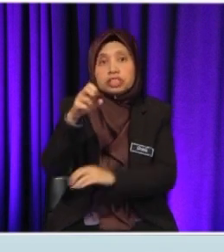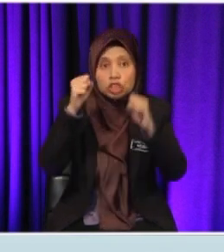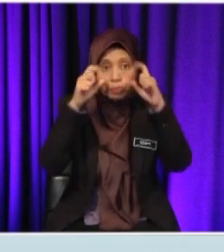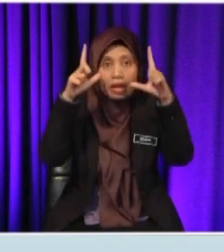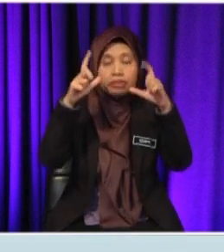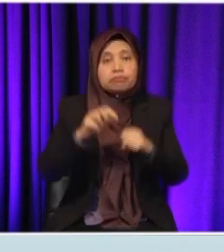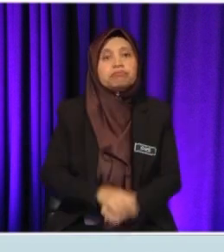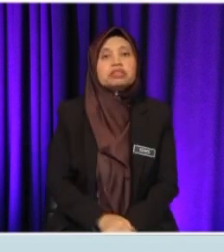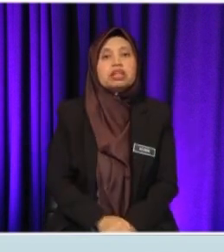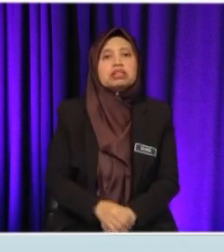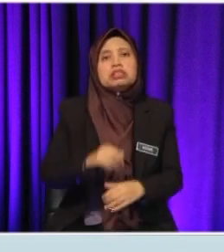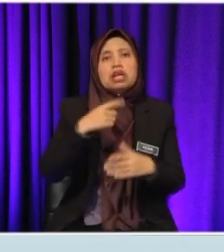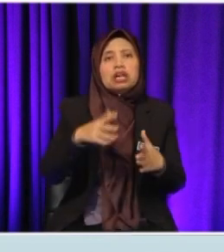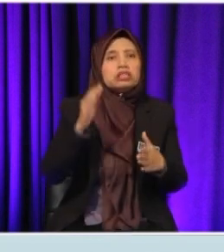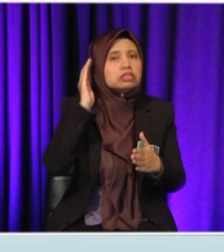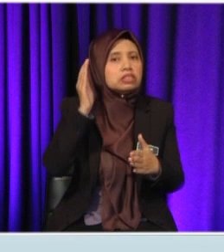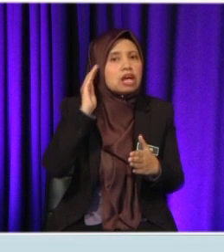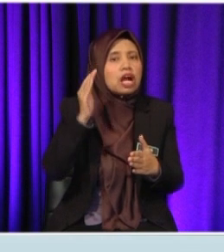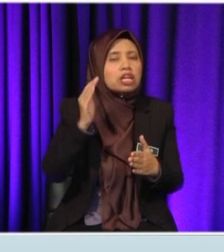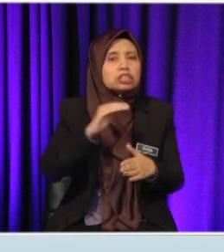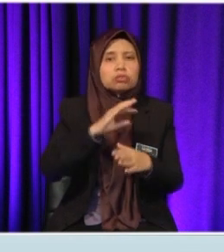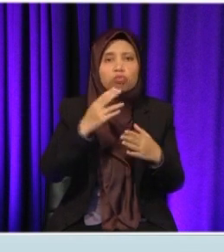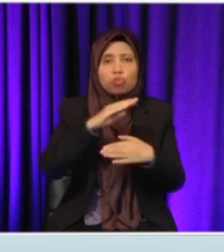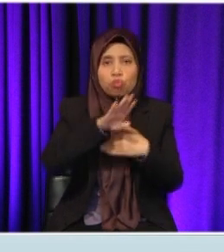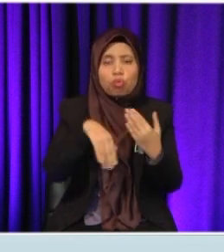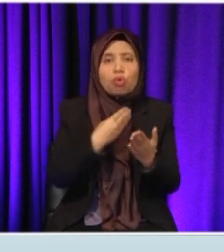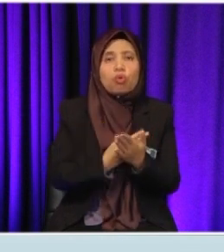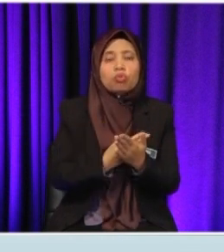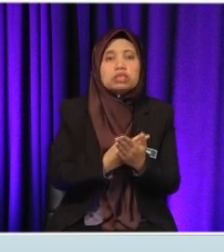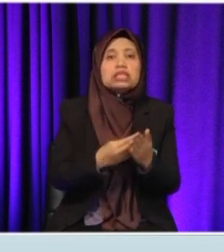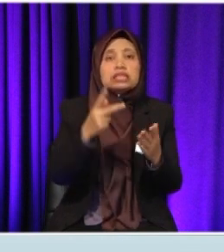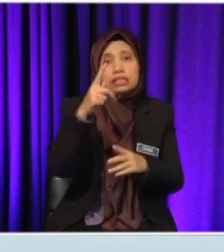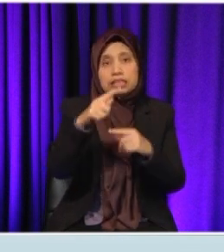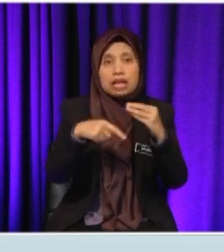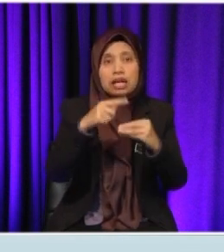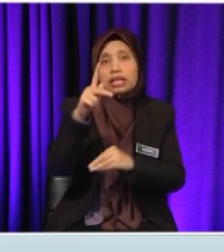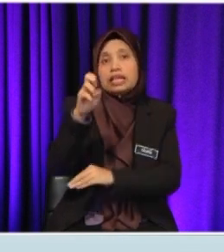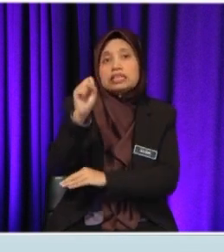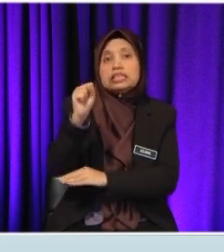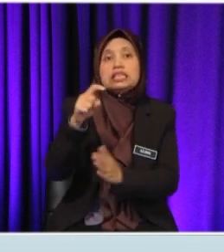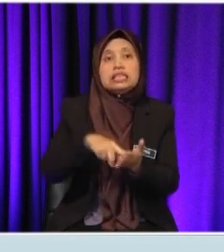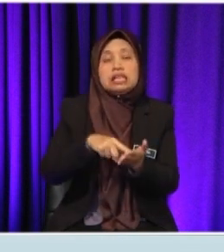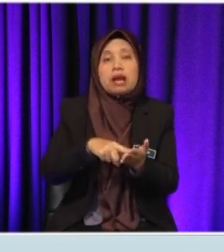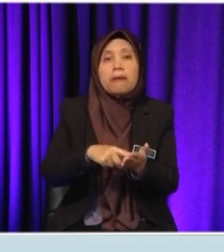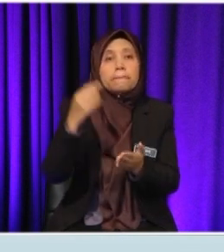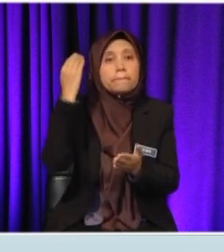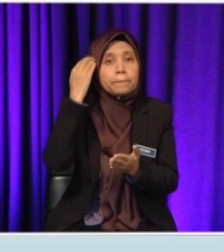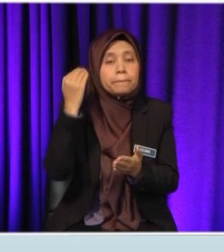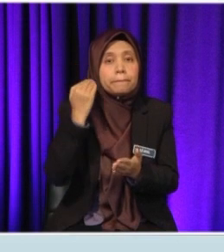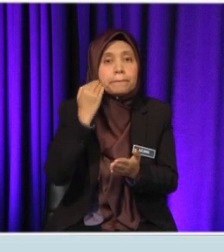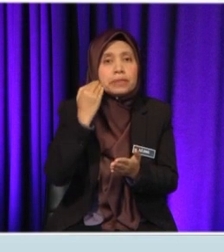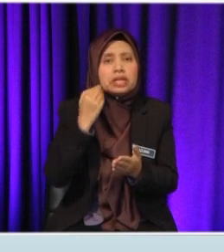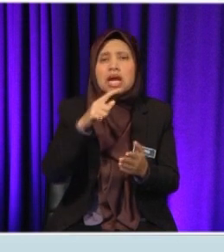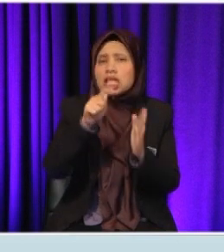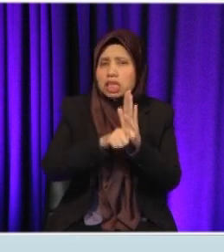Hakim setelah mendengar hujah-hujah daripada pihak tentang kes tuntutan ini, pihak peguam dan juga pihak peguam KTN.